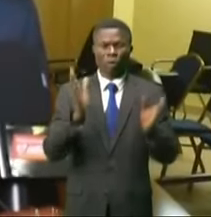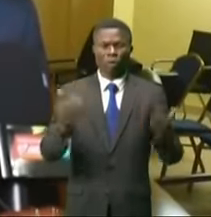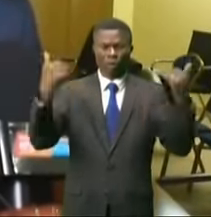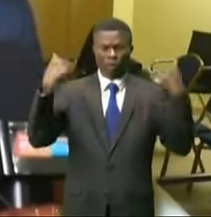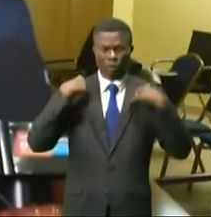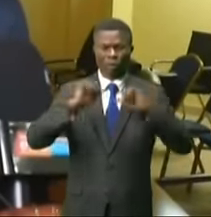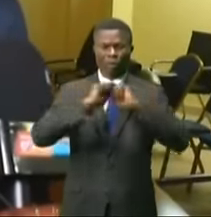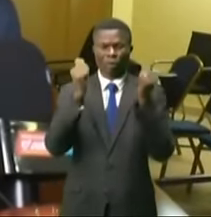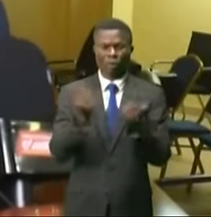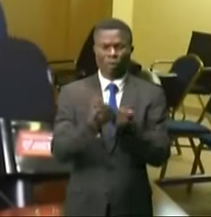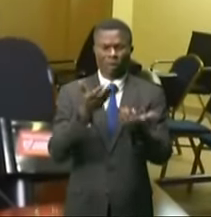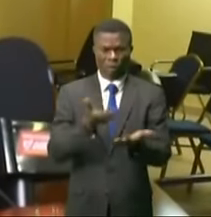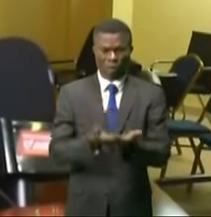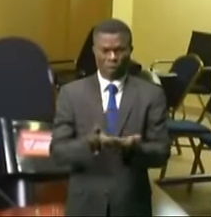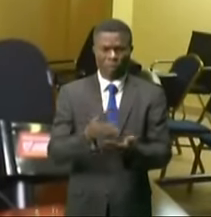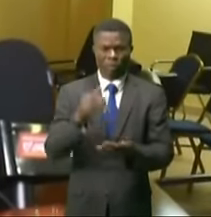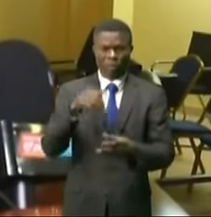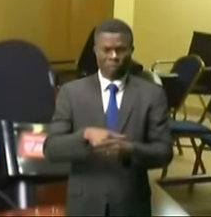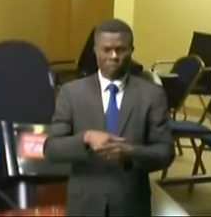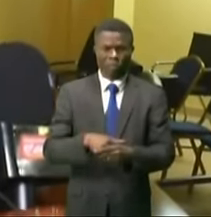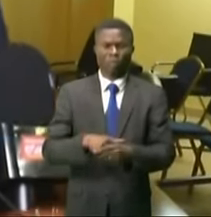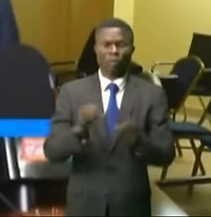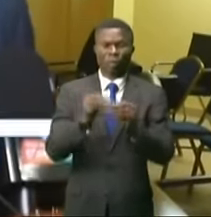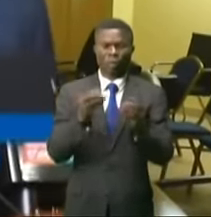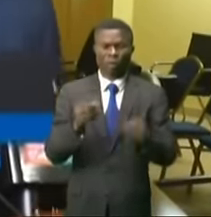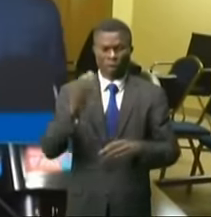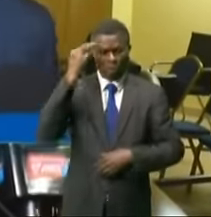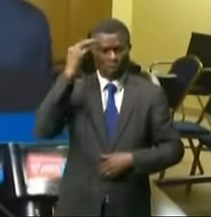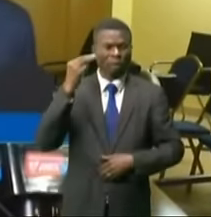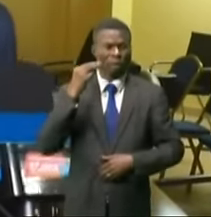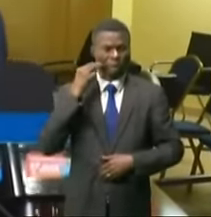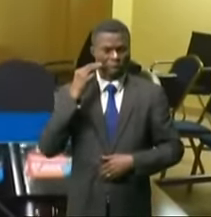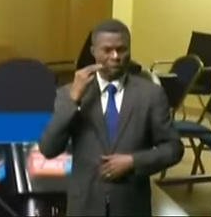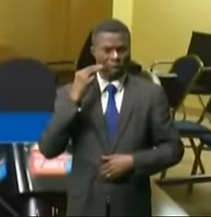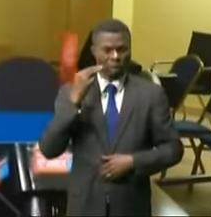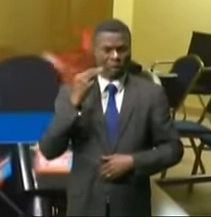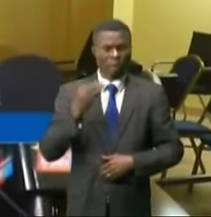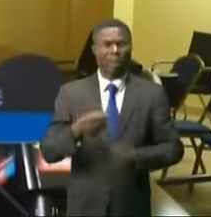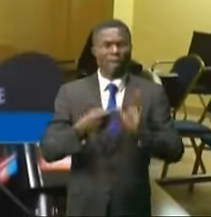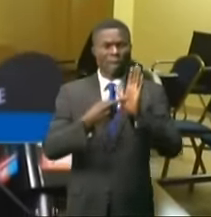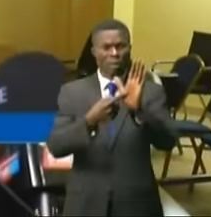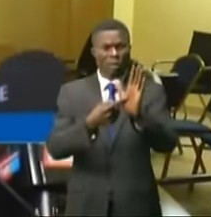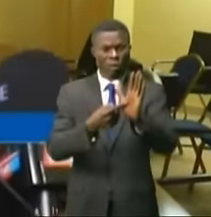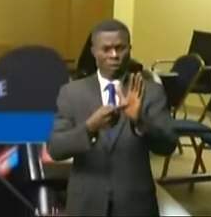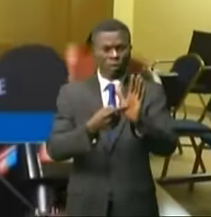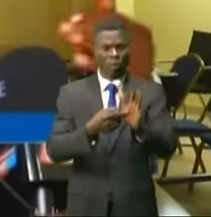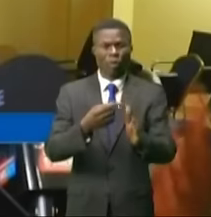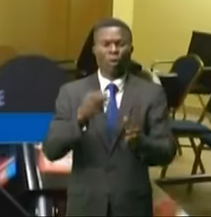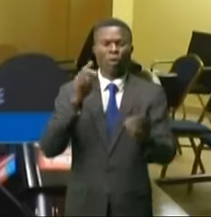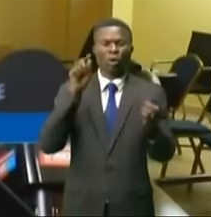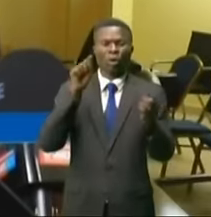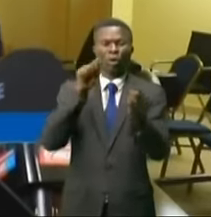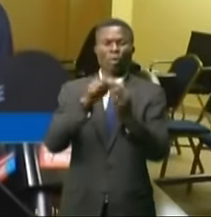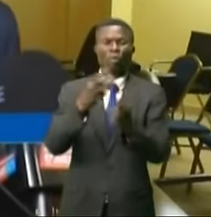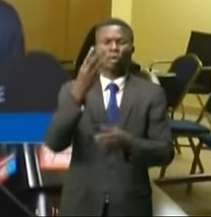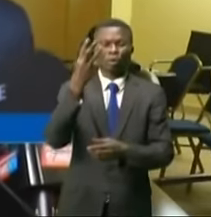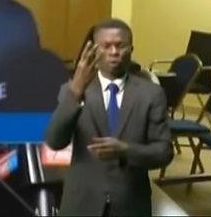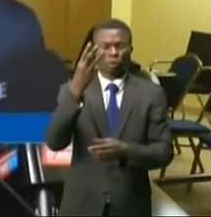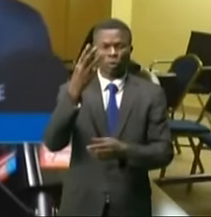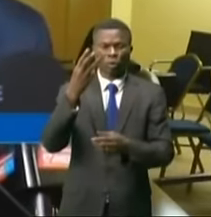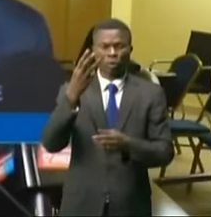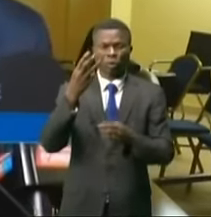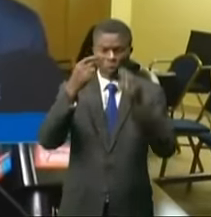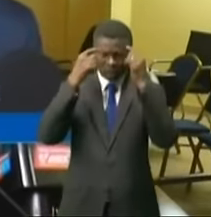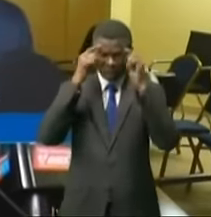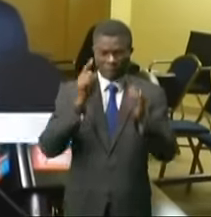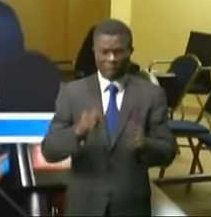l'agence. Dans cette séance, le ministre a montré trois raisons qui l'ont poussé à pouvoir